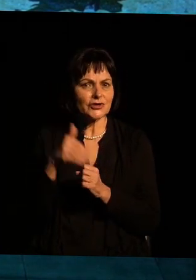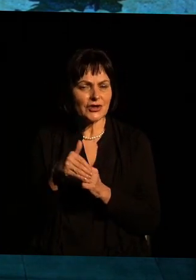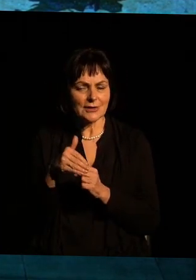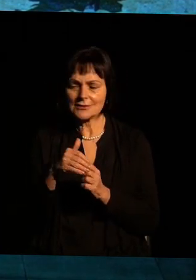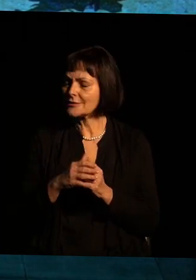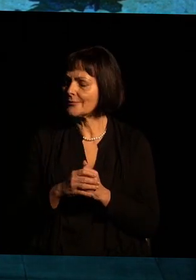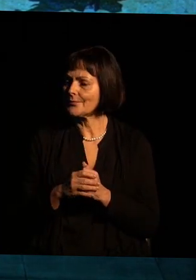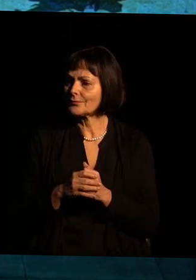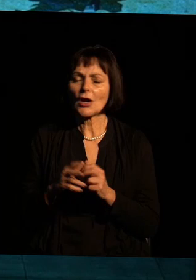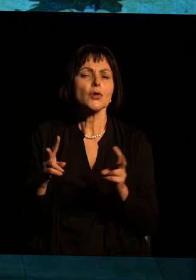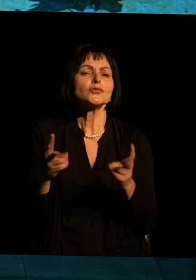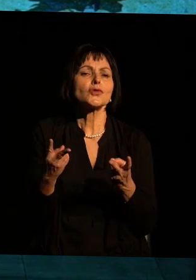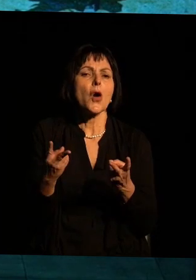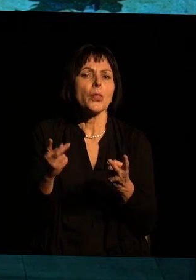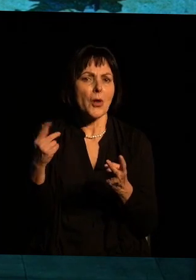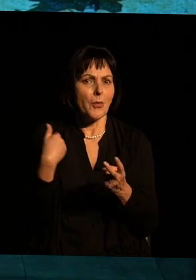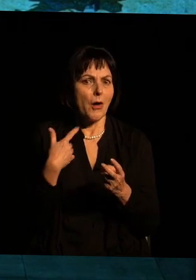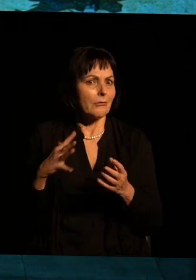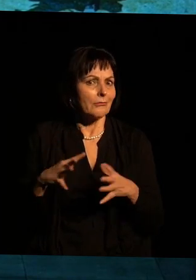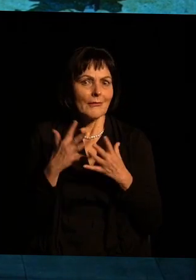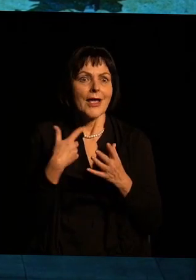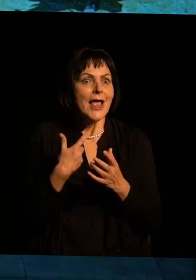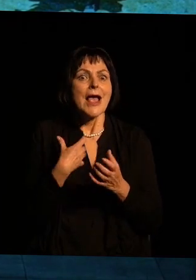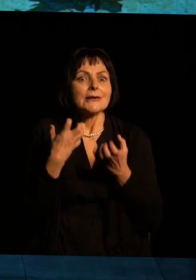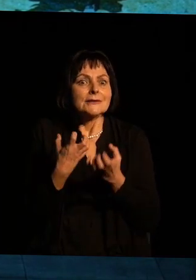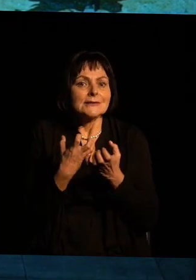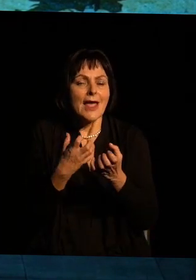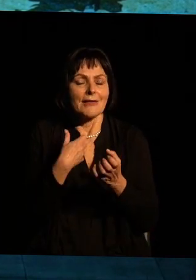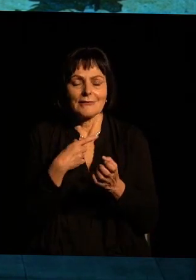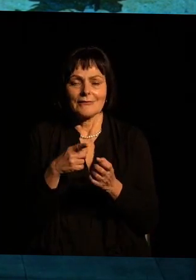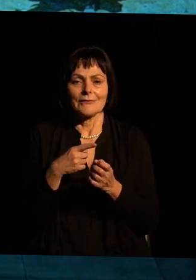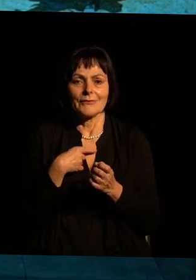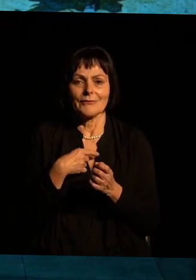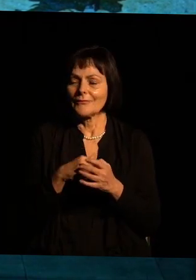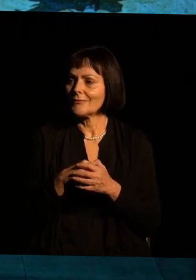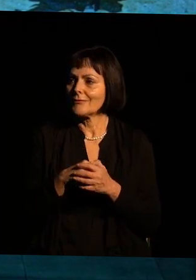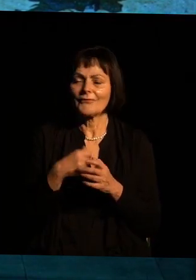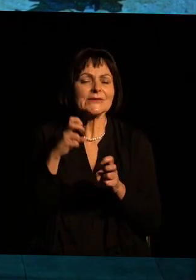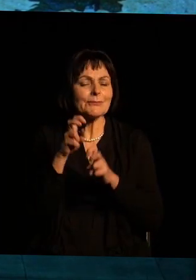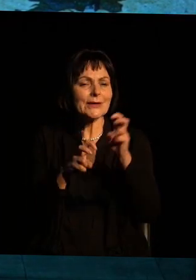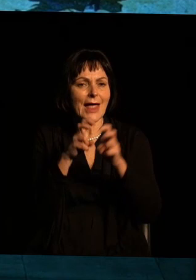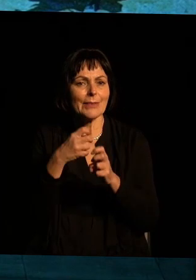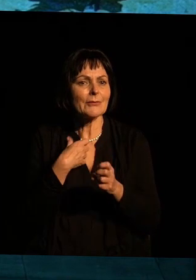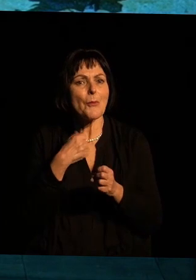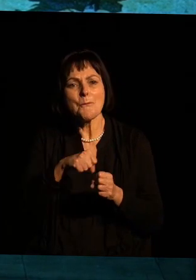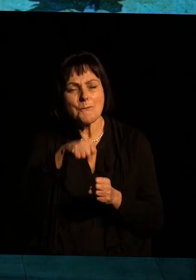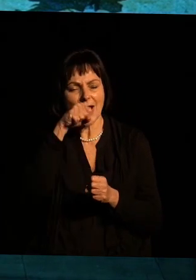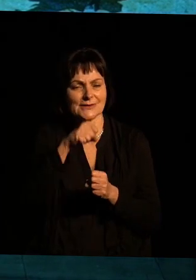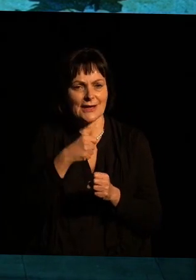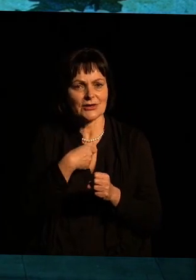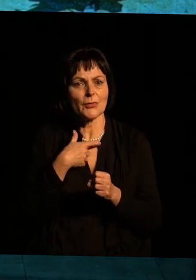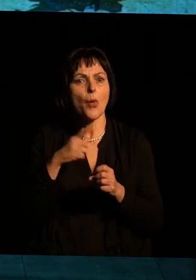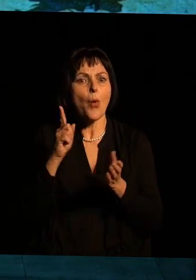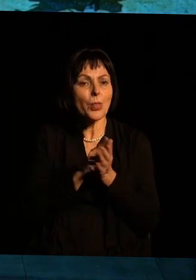5-tysięczniki, prawda? No i skąd to? Po prostu to było takie niezwykłe napalenie wasze, właśnie nawiązując do twojej ksywki, prawda? Na wspinanie, kiedy już wam się udało z tej